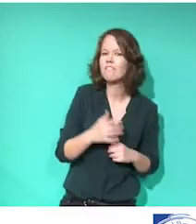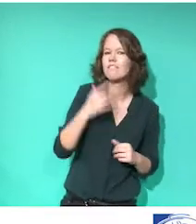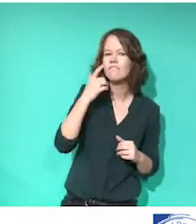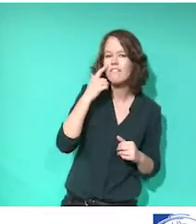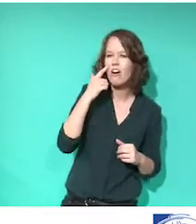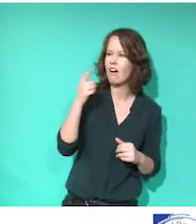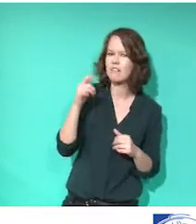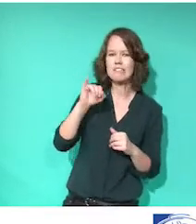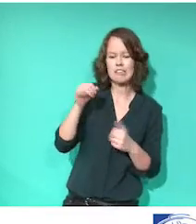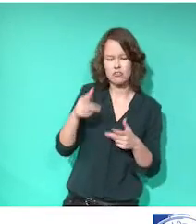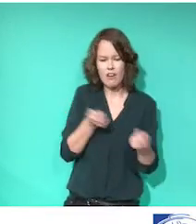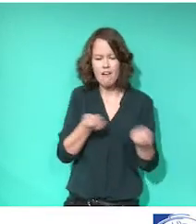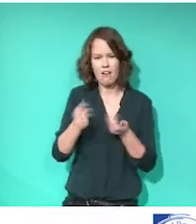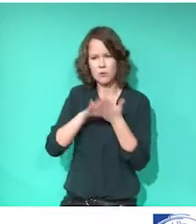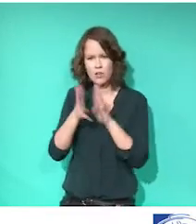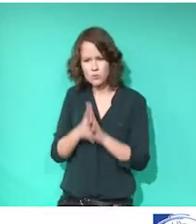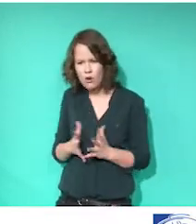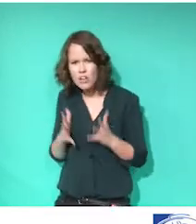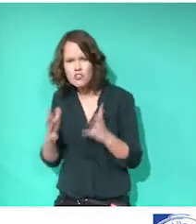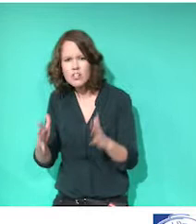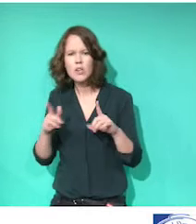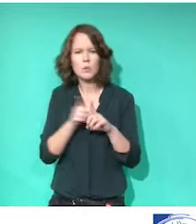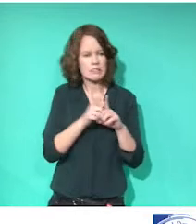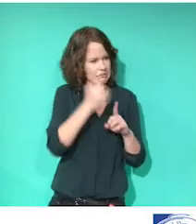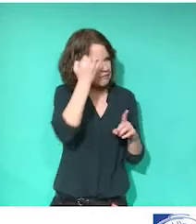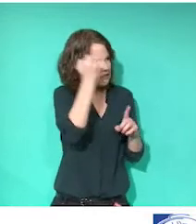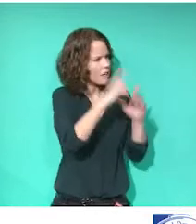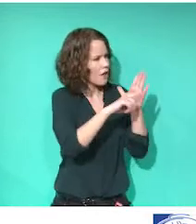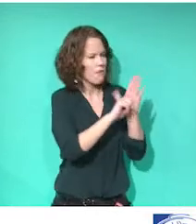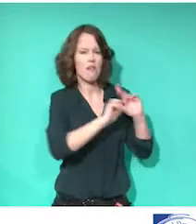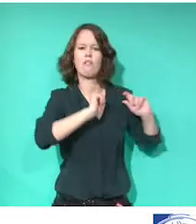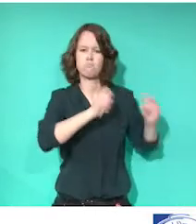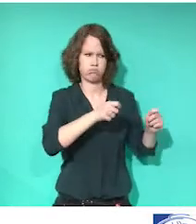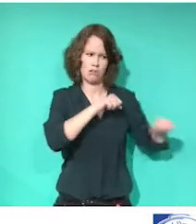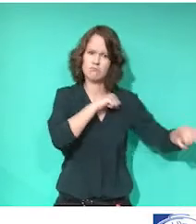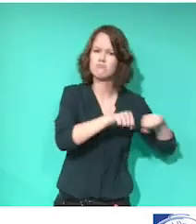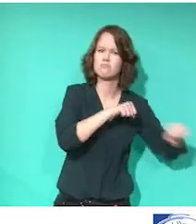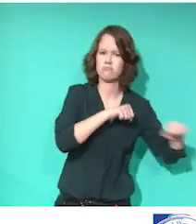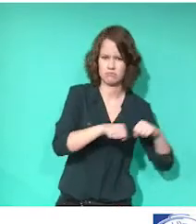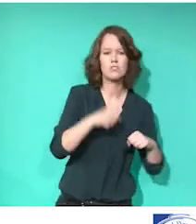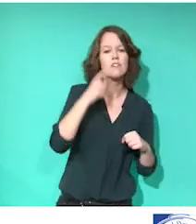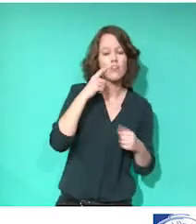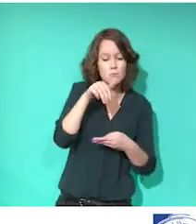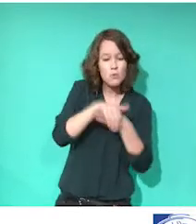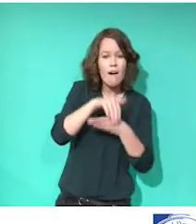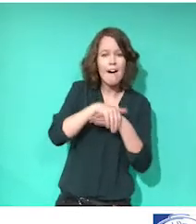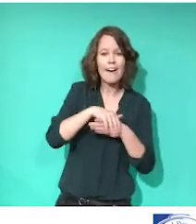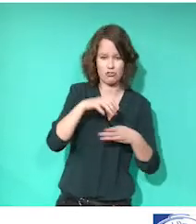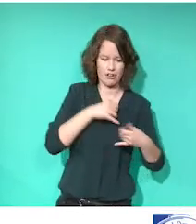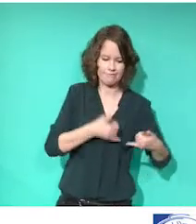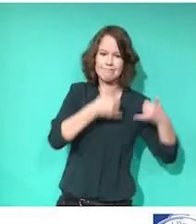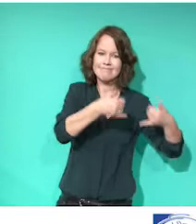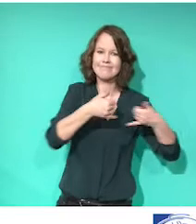associations engagées et nourries par les initiatives labellisées. Nous nous retrouverons en fin d'après-midi pour la remise des prix Sexisme pas notre